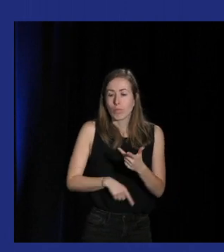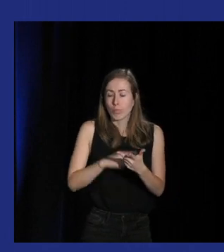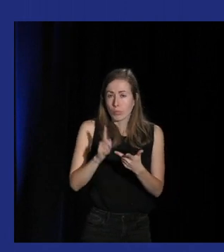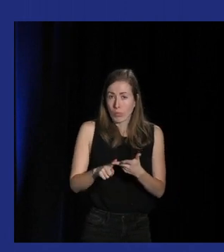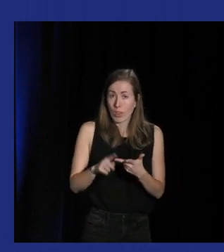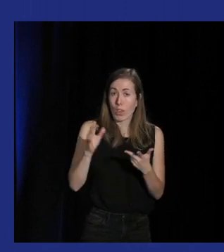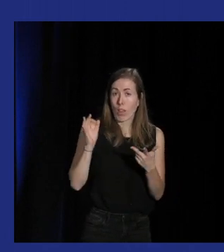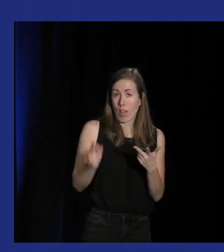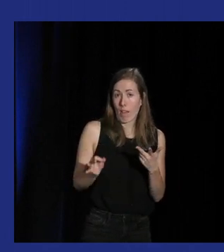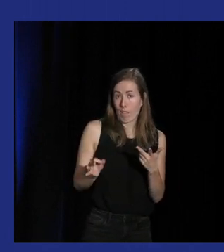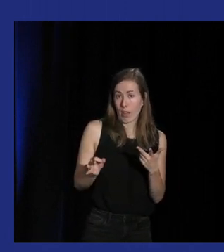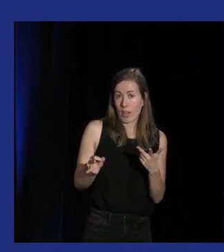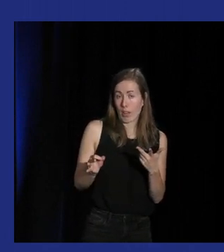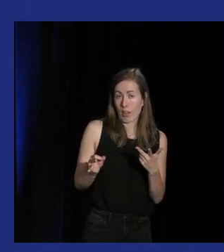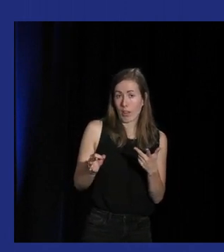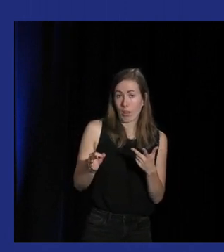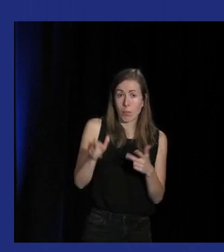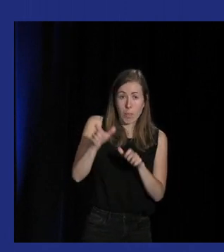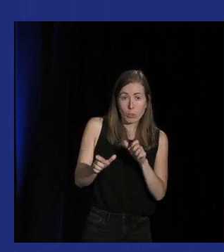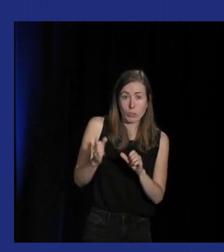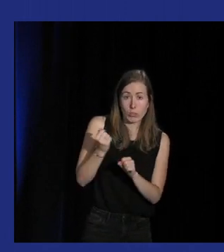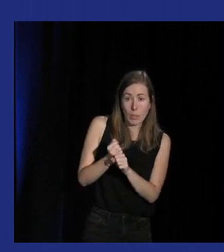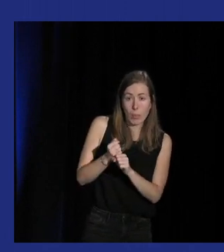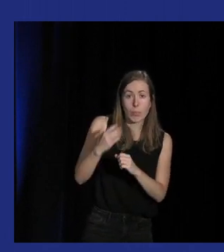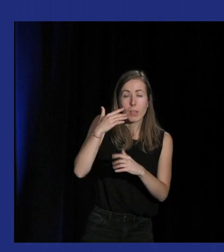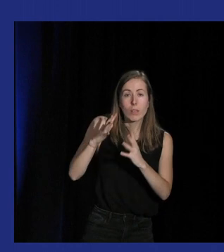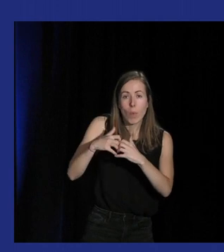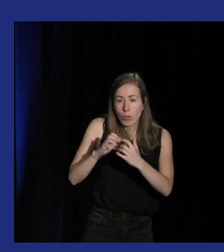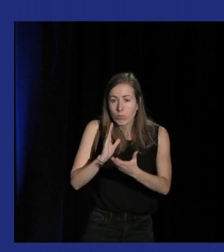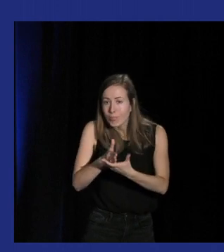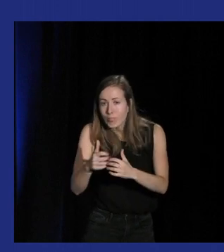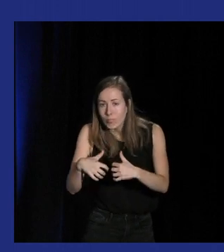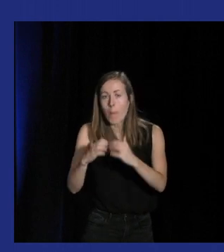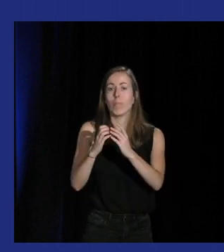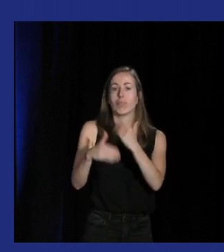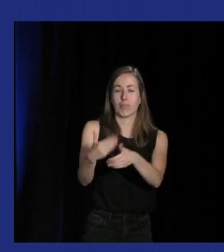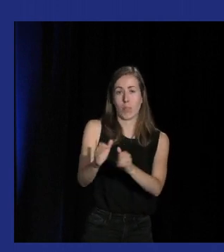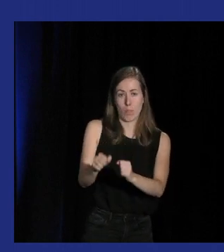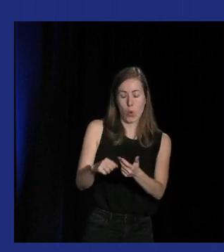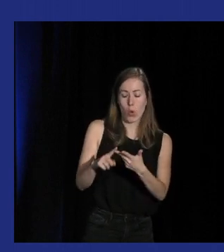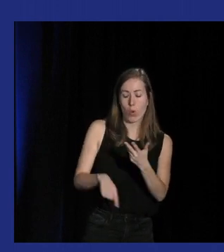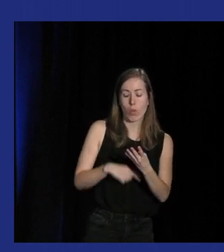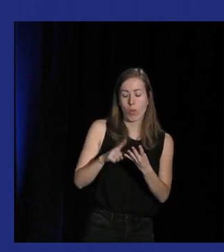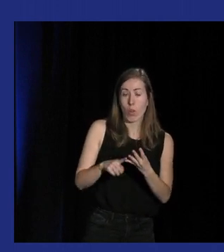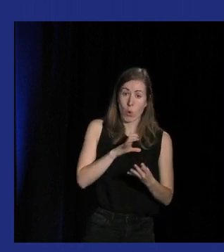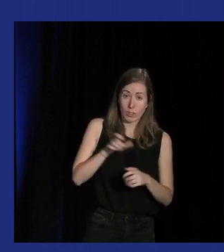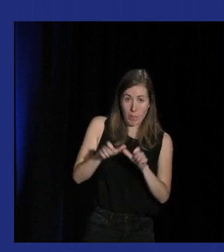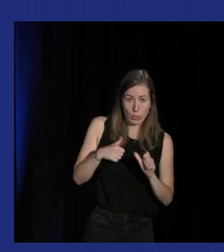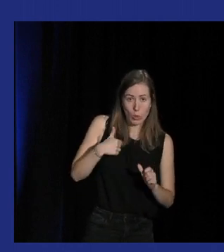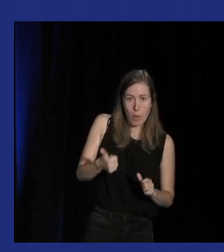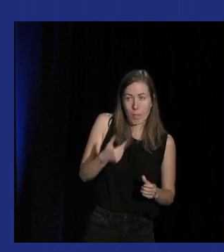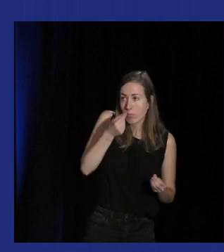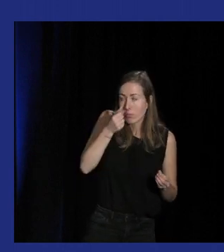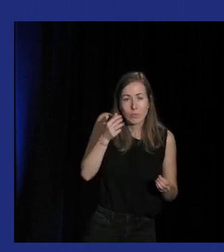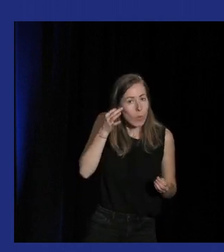pour le debug tout ça vous allez avoir des on essaye d'avoir des gens qui ont une sensibilité à l'audio parce que sinon